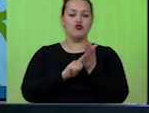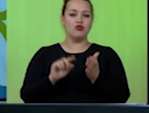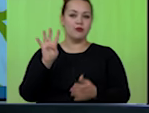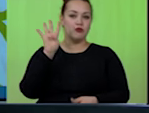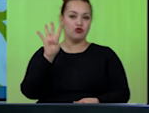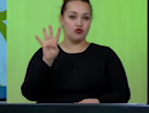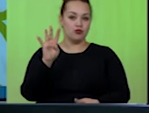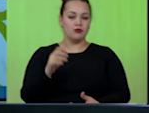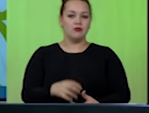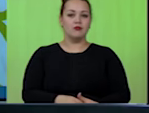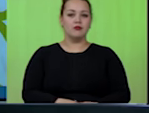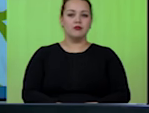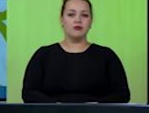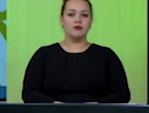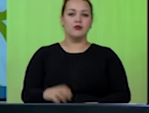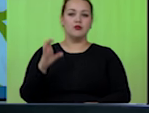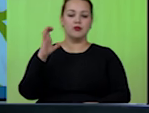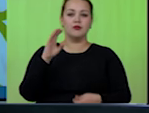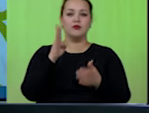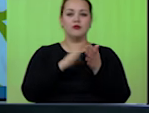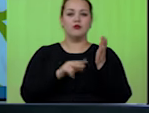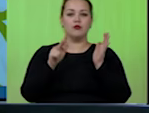274. С.